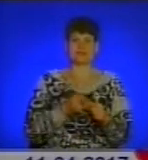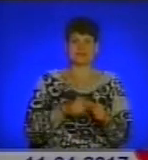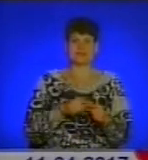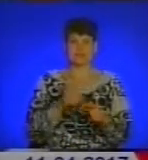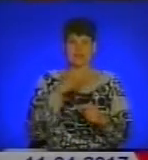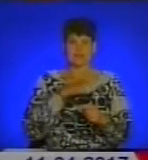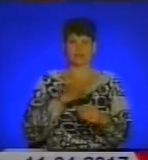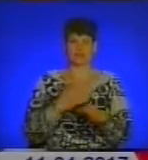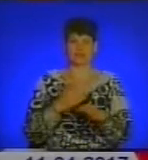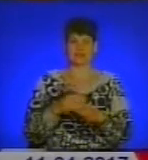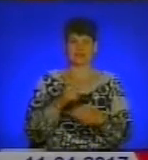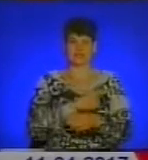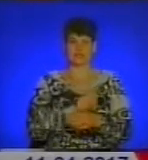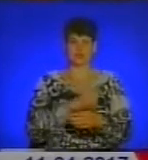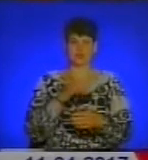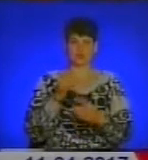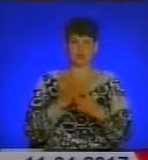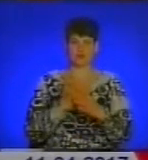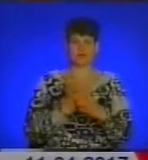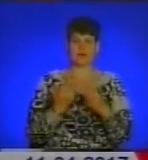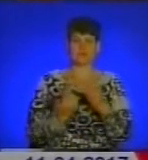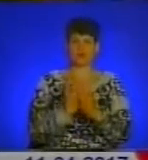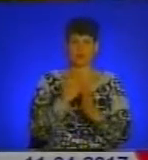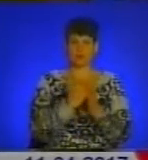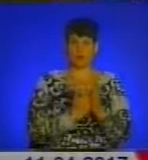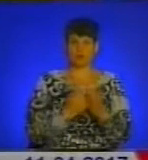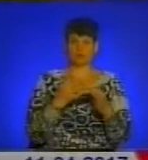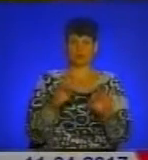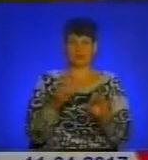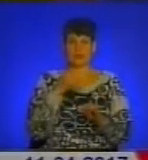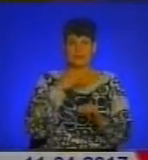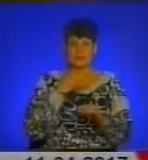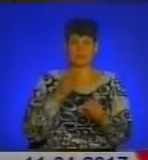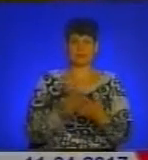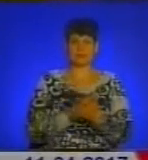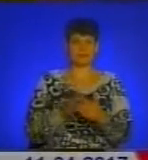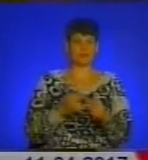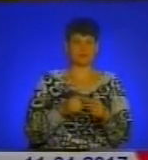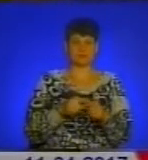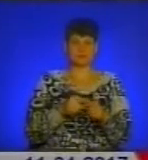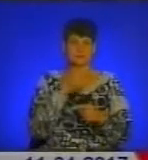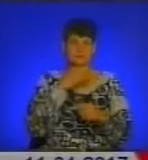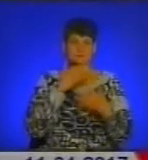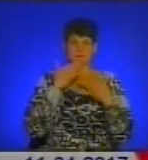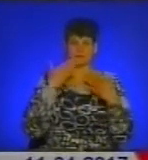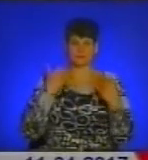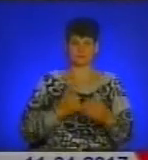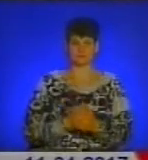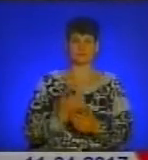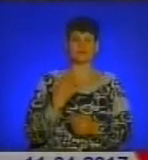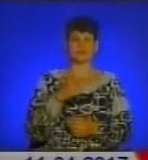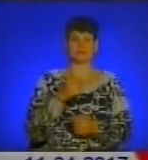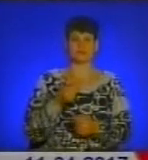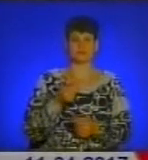з медичної субвенції. А от за новою програмою «Доступні ліки» за безцінь цих медикаментів наразі нема. І скільки ви за них